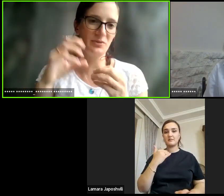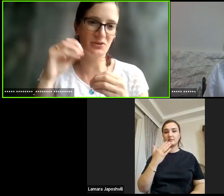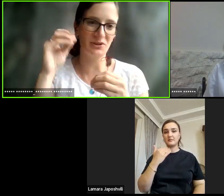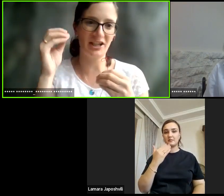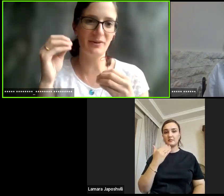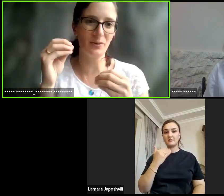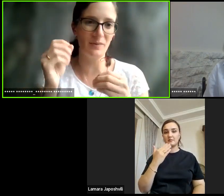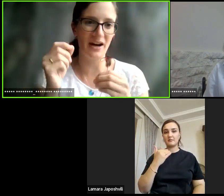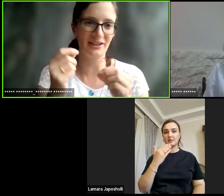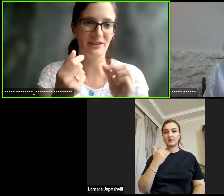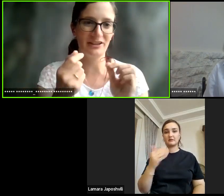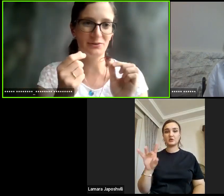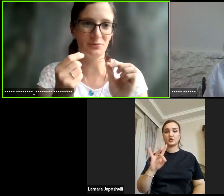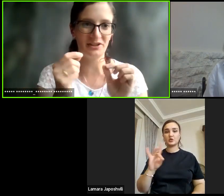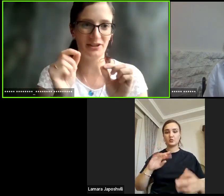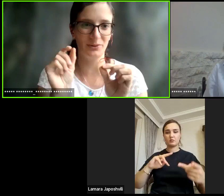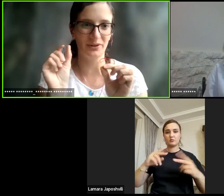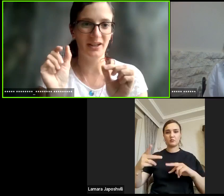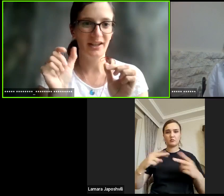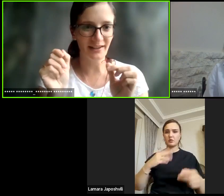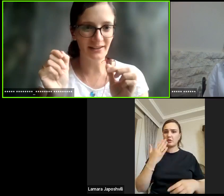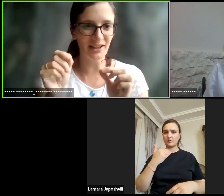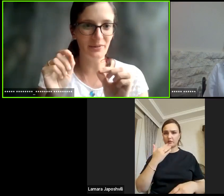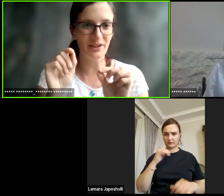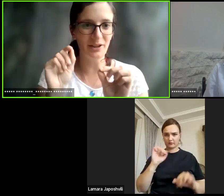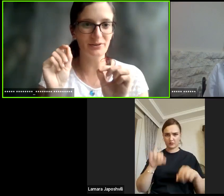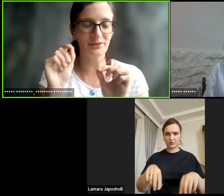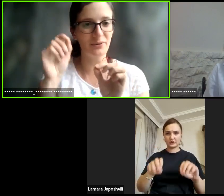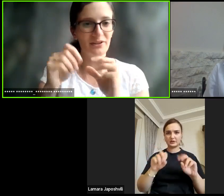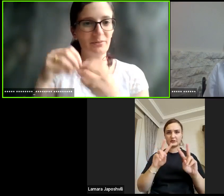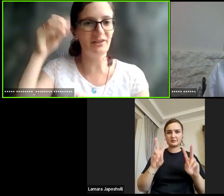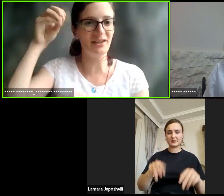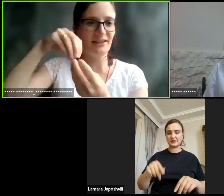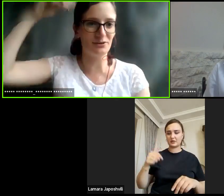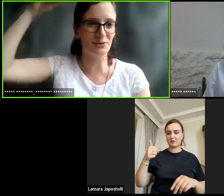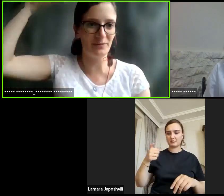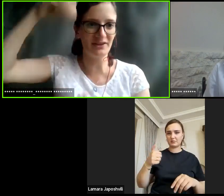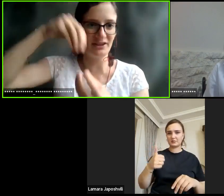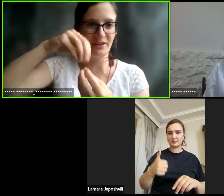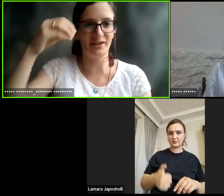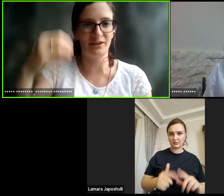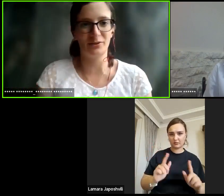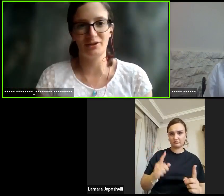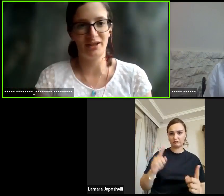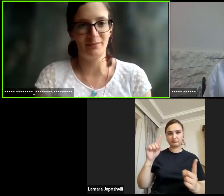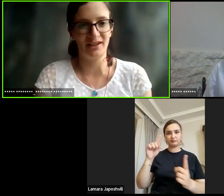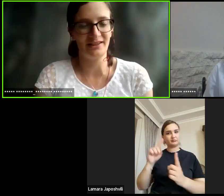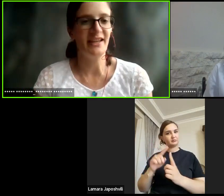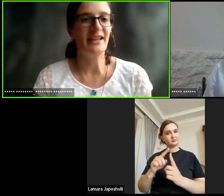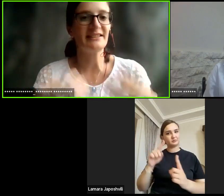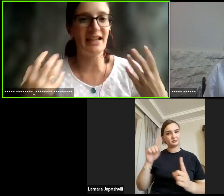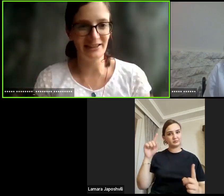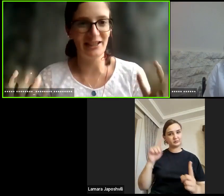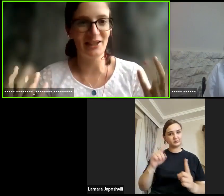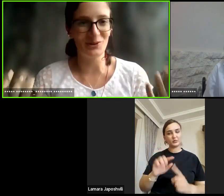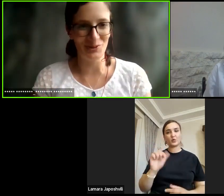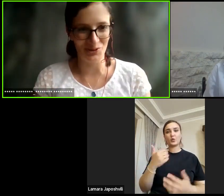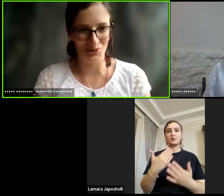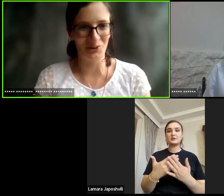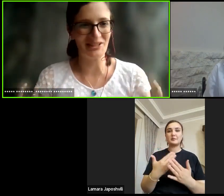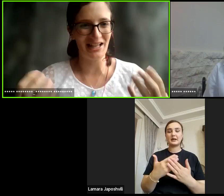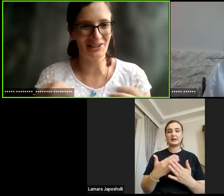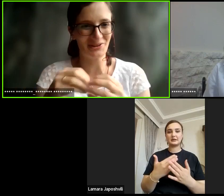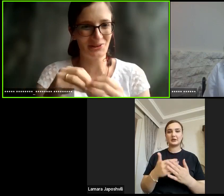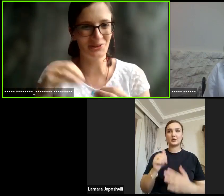მისი ზომის შეცვლა შეიძლება უფრო მარტივად, ეს სპეციალური დილაკები აქვს ნახრეტები და გადანაცვლდება სიმაღლე, როგორც მაგალითად